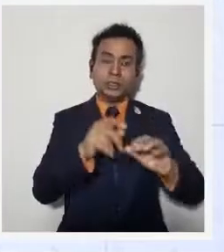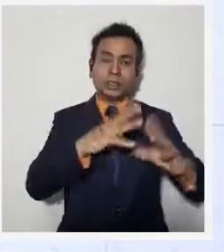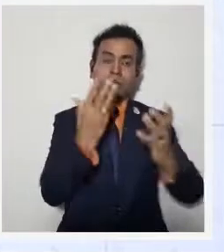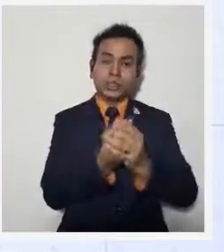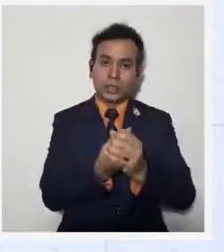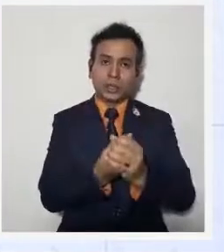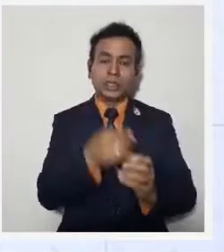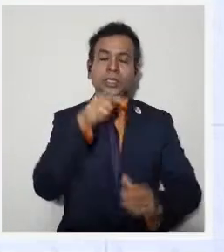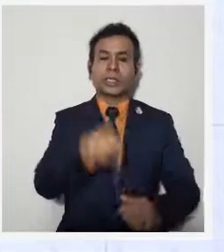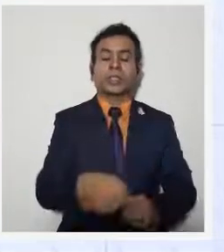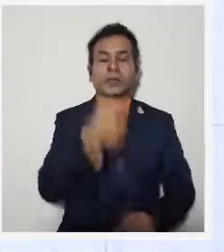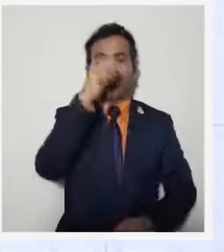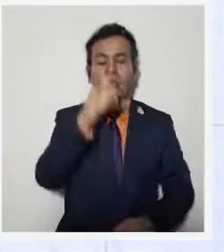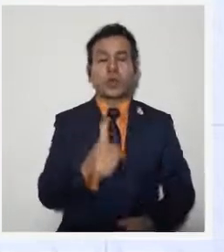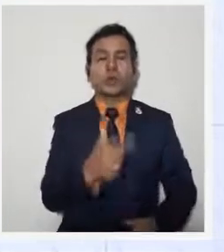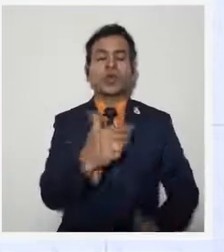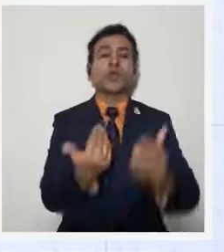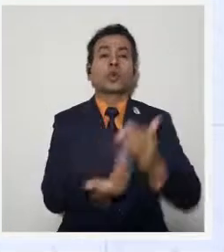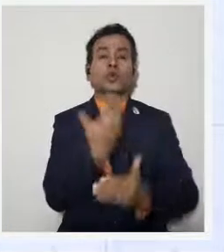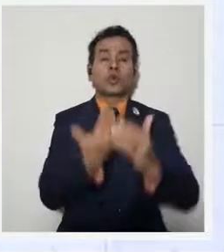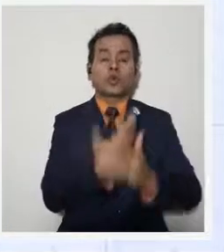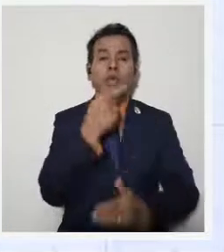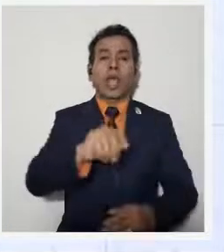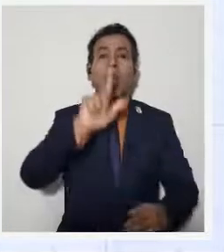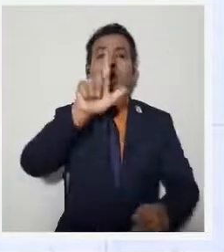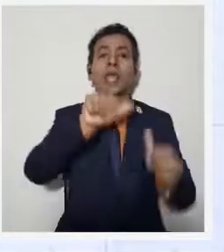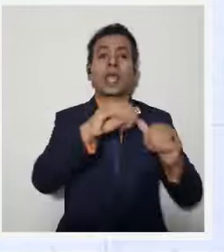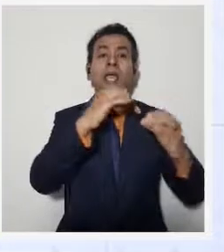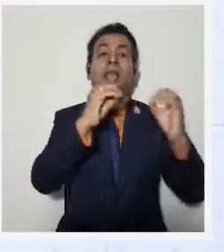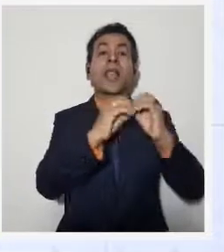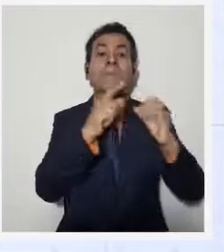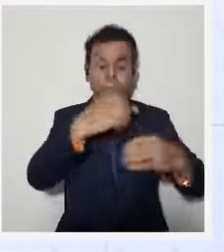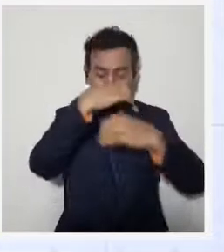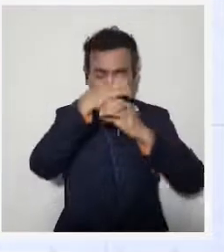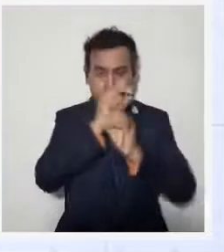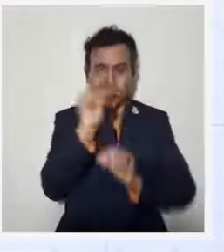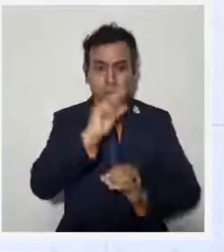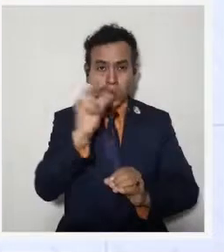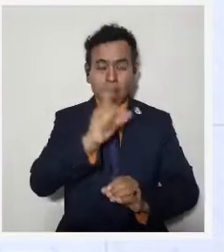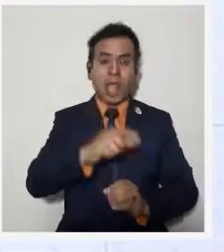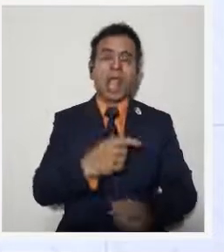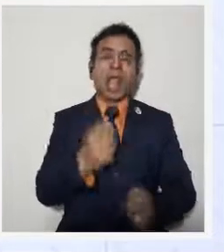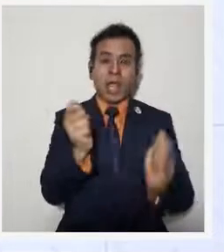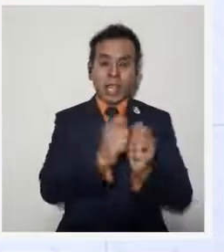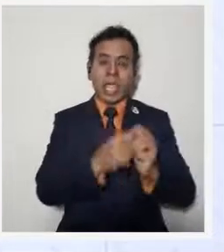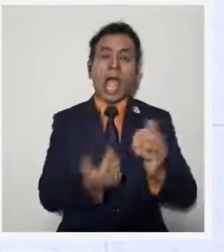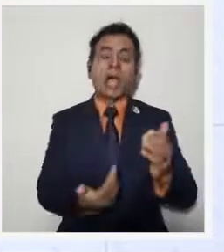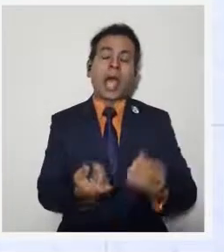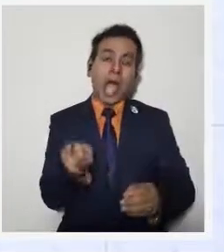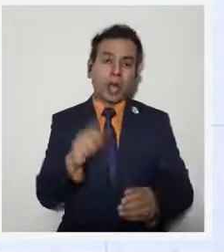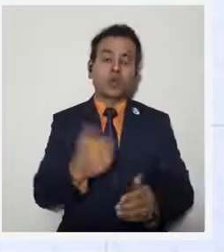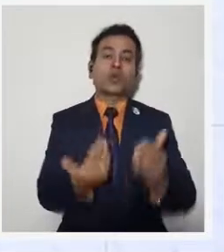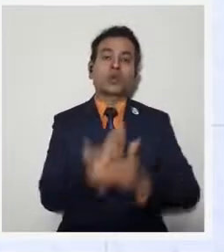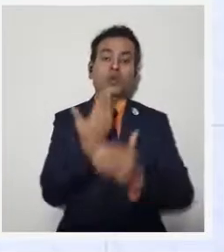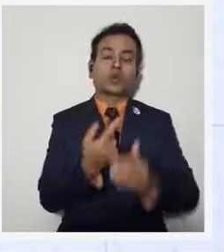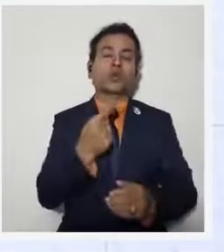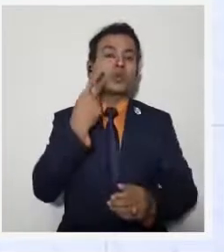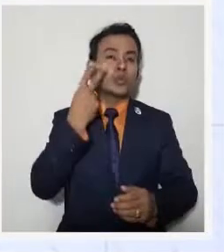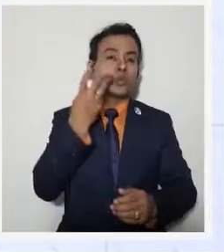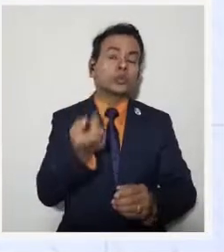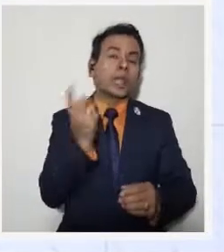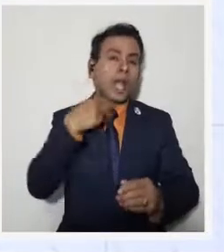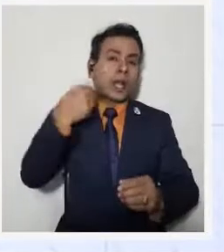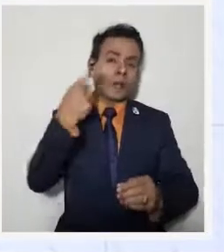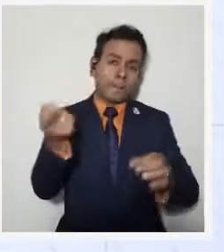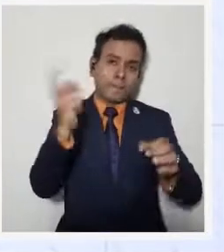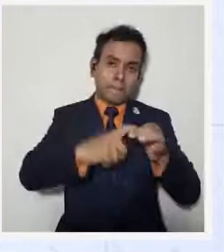সংযুক্ত আব্দুল মালেক উকিল মেডিকেল কলেজ নোয়াখালী। আমাদের আরও অনেকগুলি ল্যাব তাদের প্রক্রিয়ার মধ্যে আছে, আমরা হয়তো